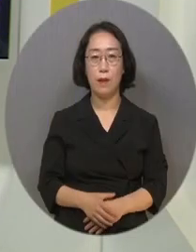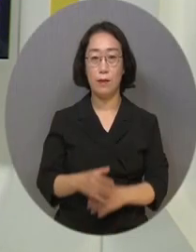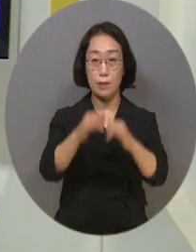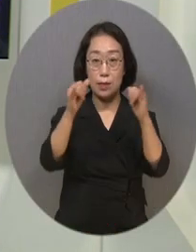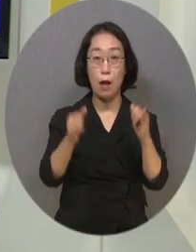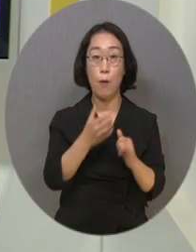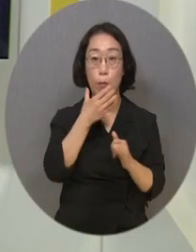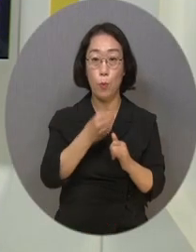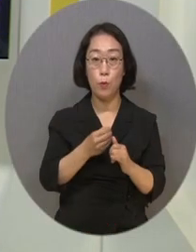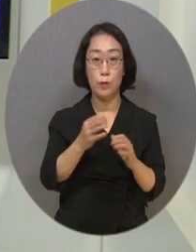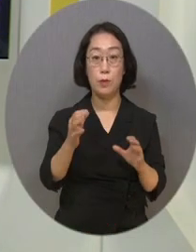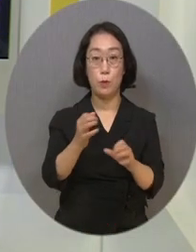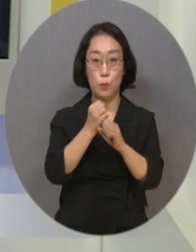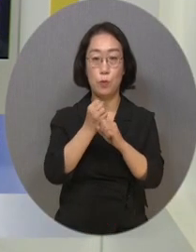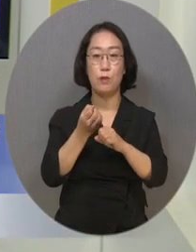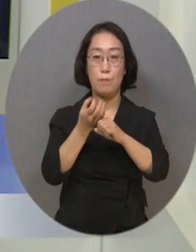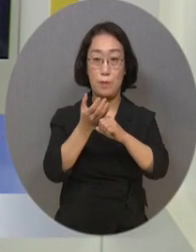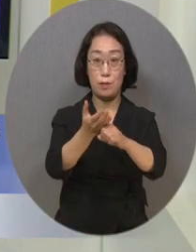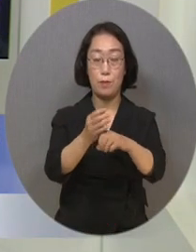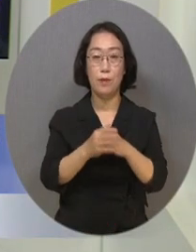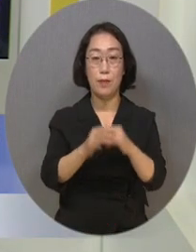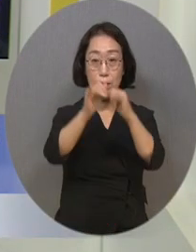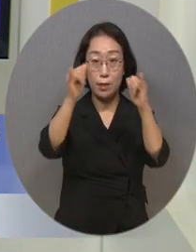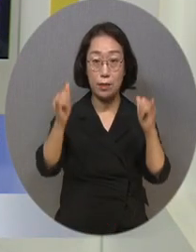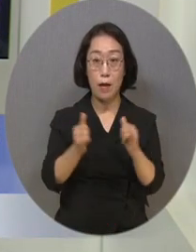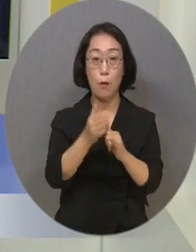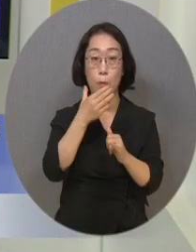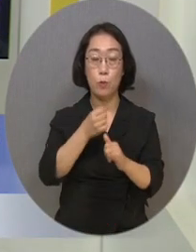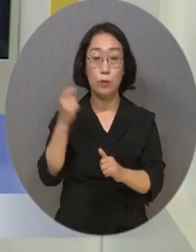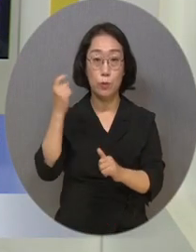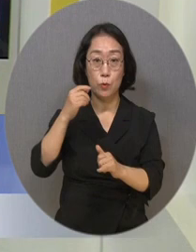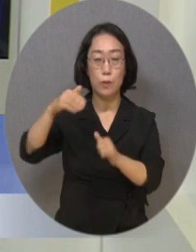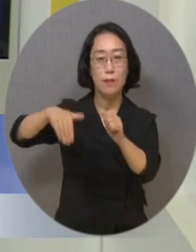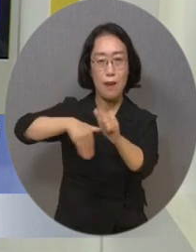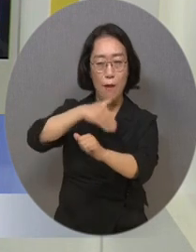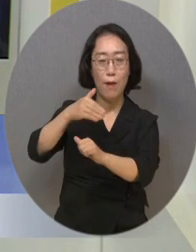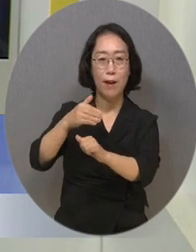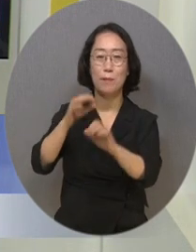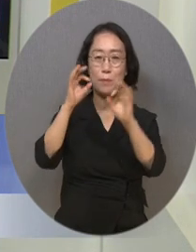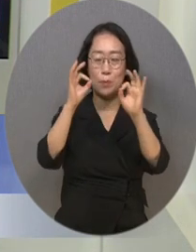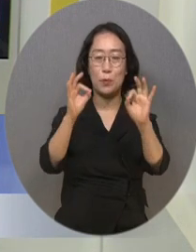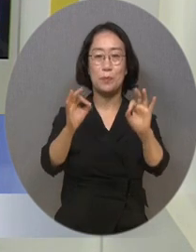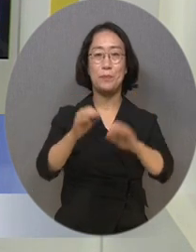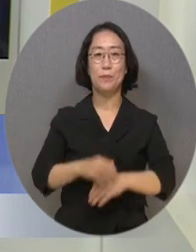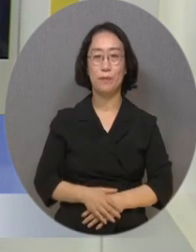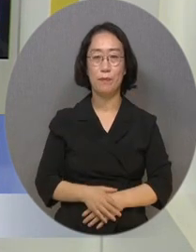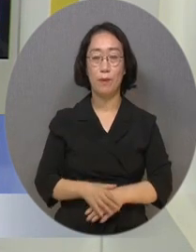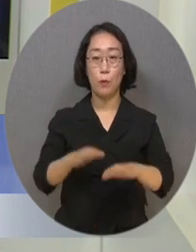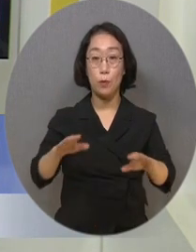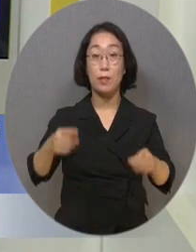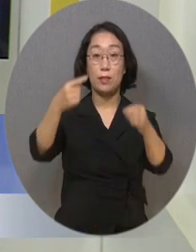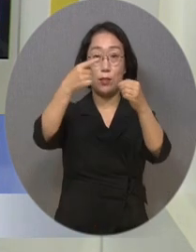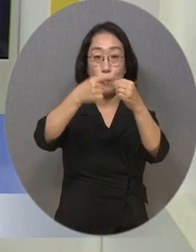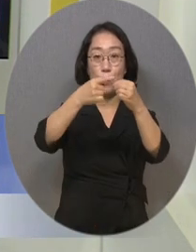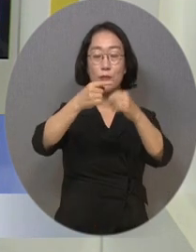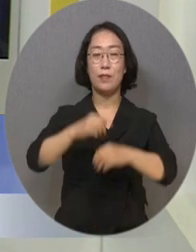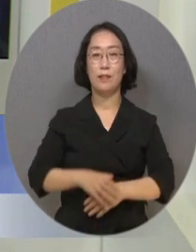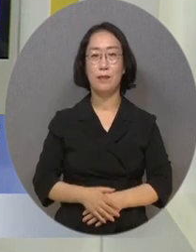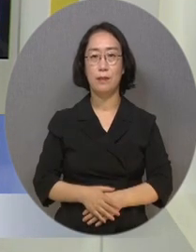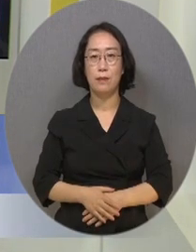웰페어 뉴스브리핑 박정현입니다이 웰페어뉴스와 함께 사회복지개 이슈를 만나봅니다 오늘 첫 번째